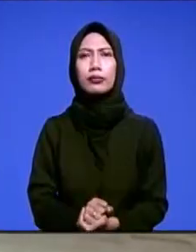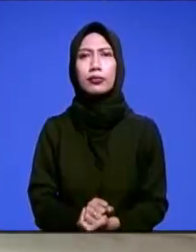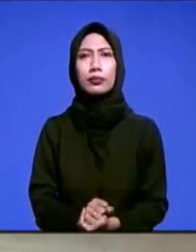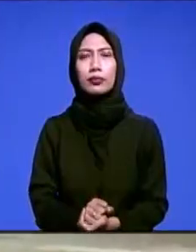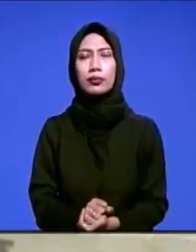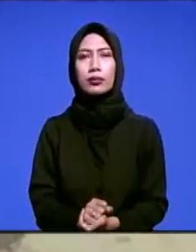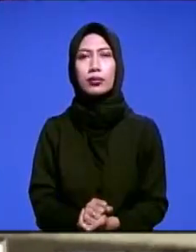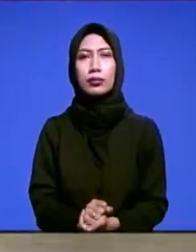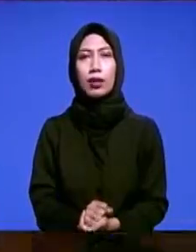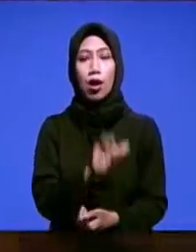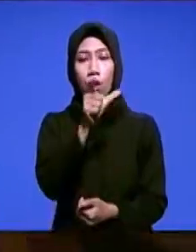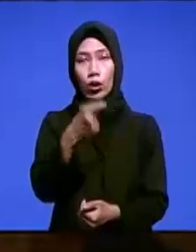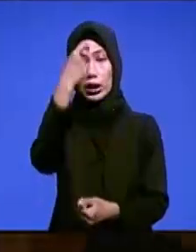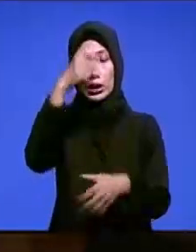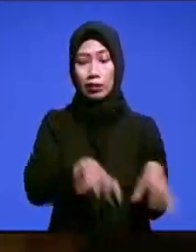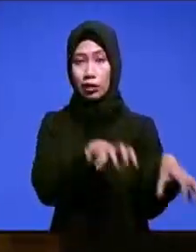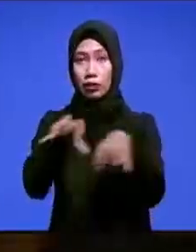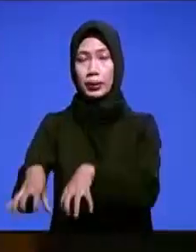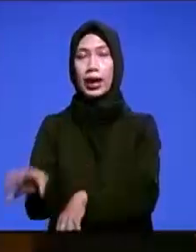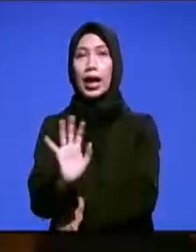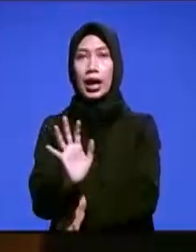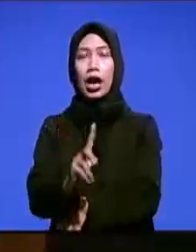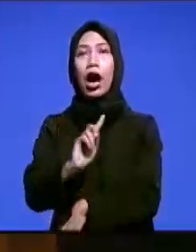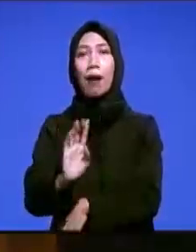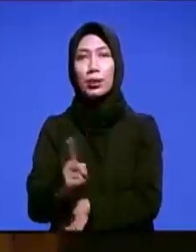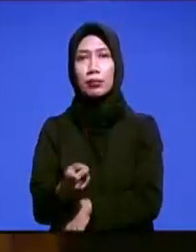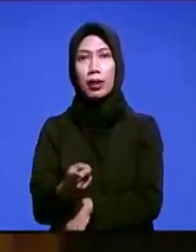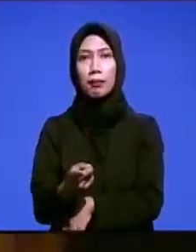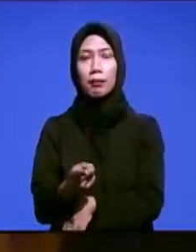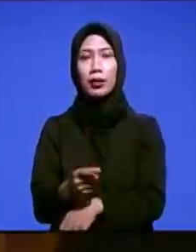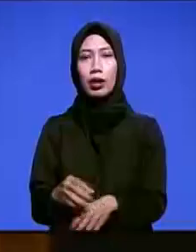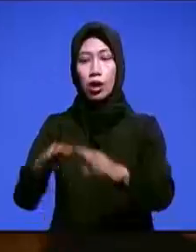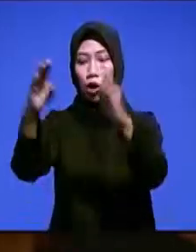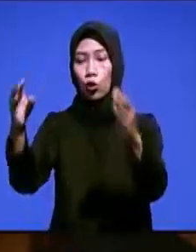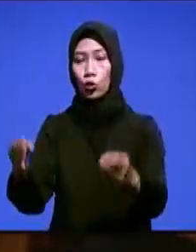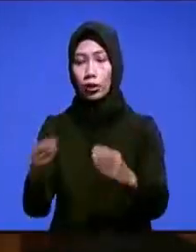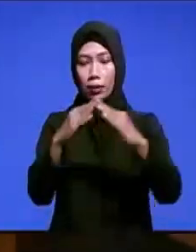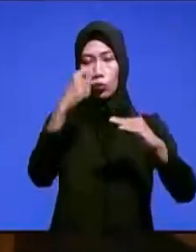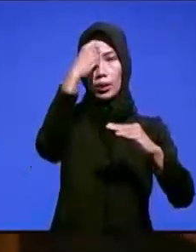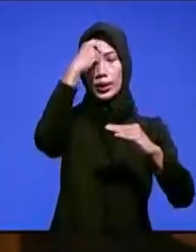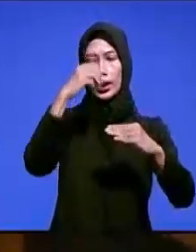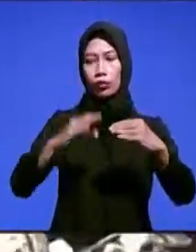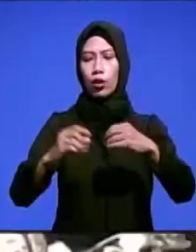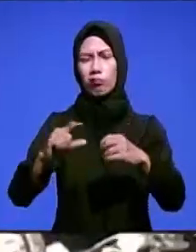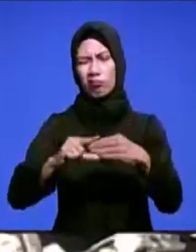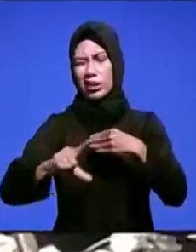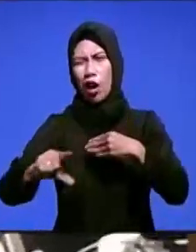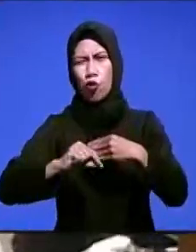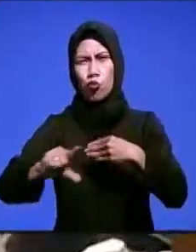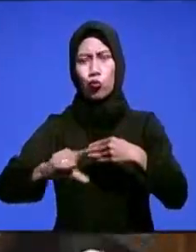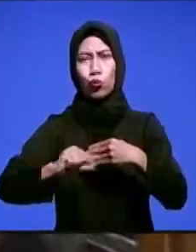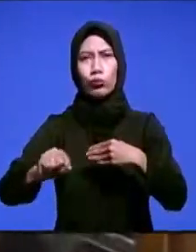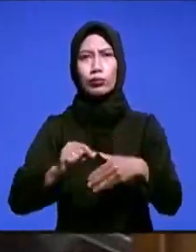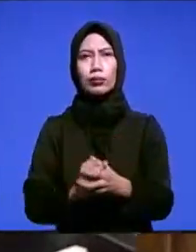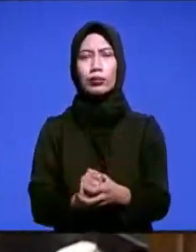sakit tidak mengevakuasi pasien lantaran lokasi kebakaran tidak berdekatan dengan ruang rawat inap. Dedi Beben melaporkan kebakaran yang